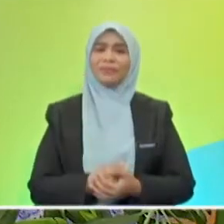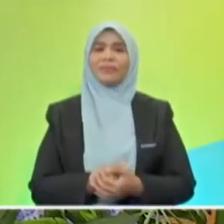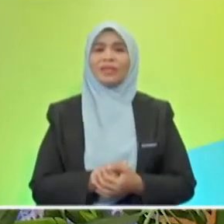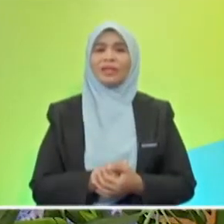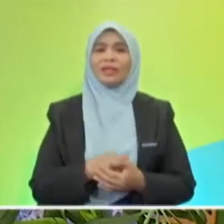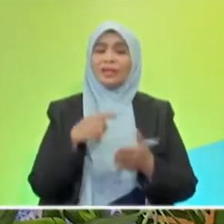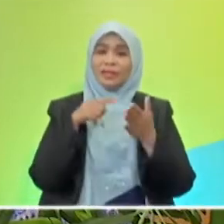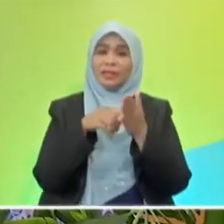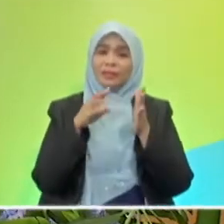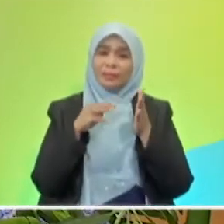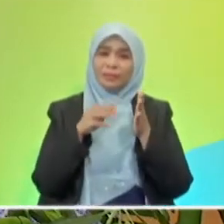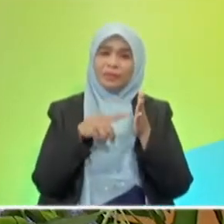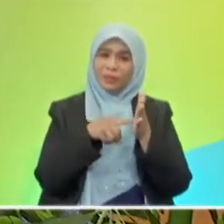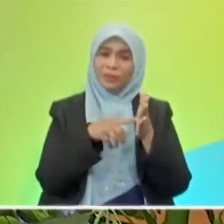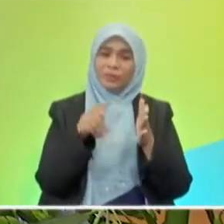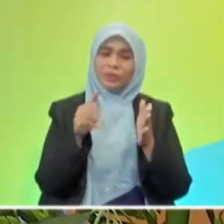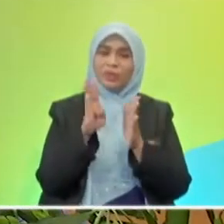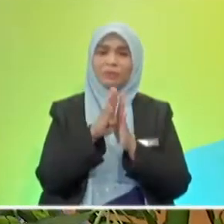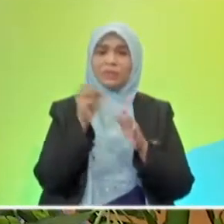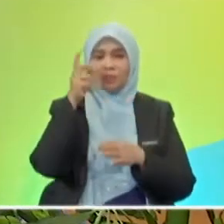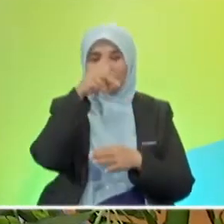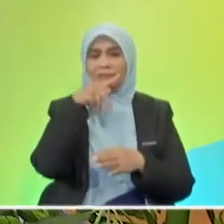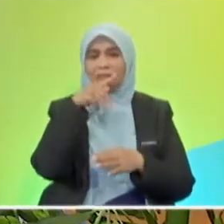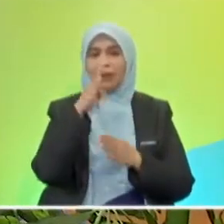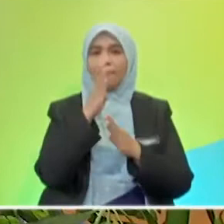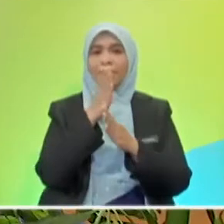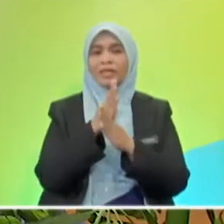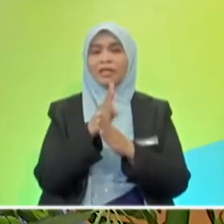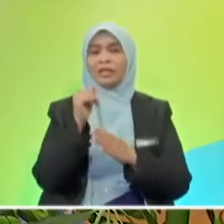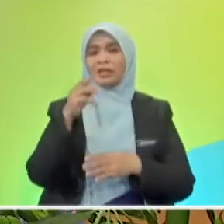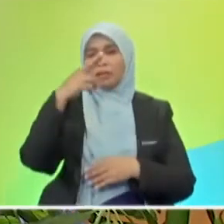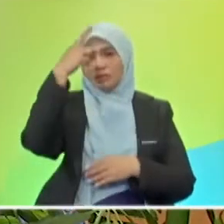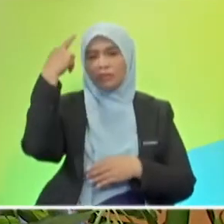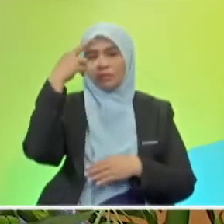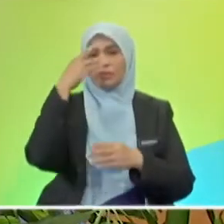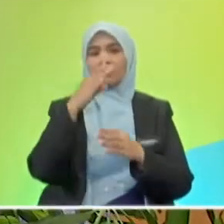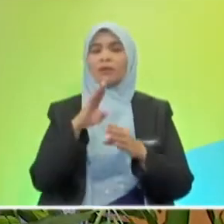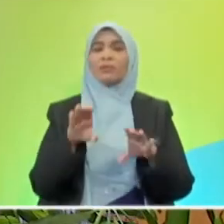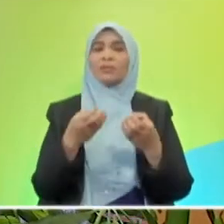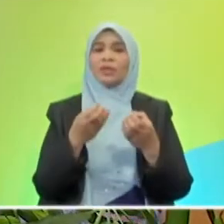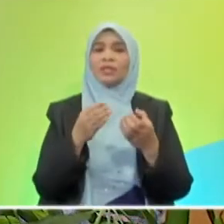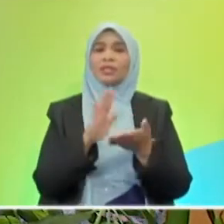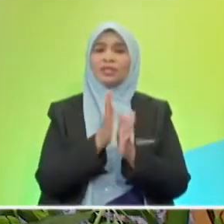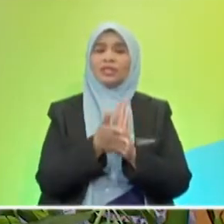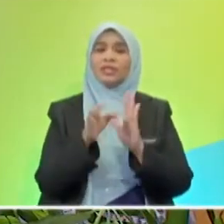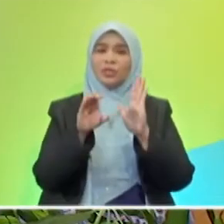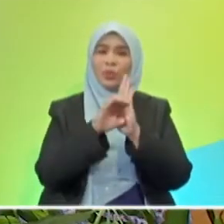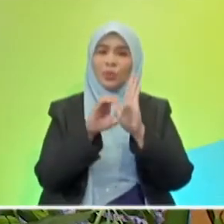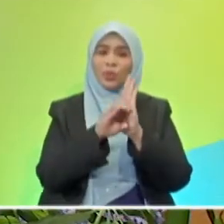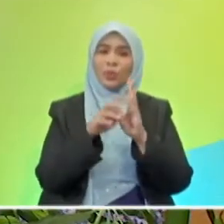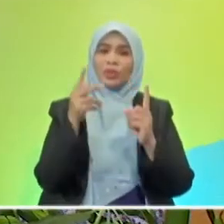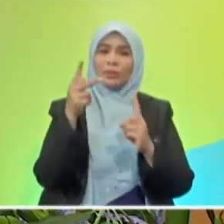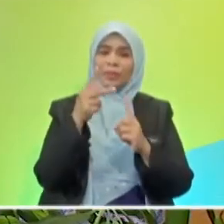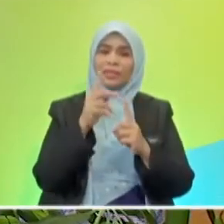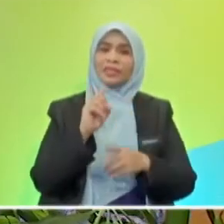bersikap benar aku yang Rasulullah amalkan dan out menjadi teladan contoh kepada kita sendiri dan